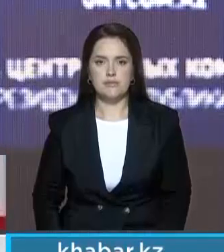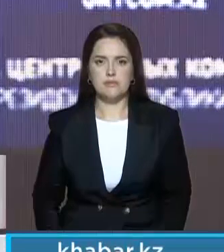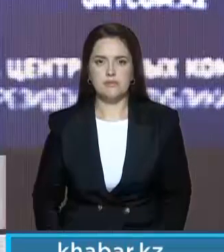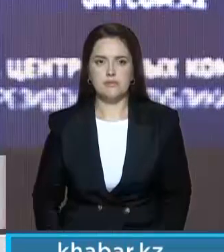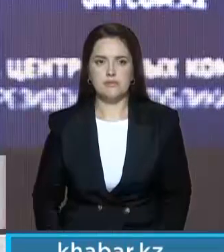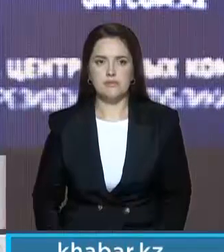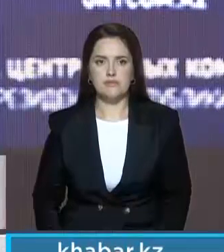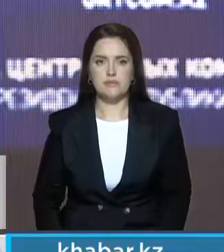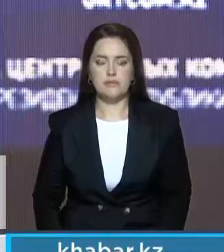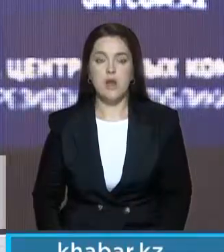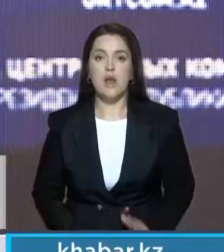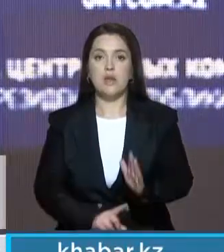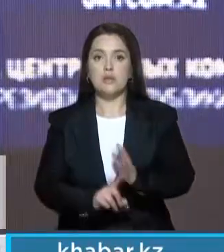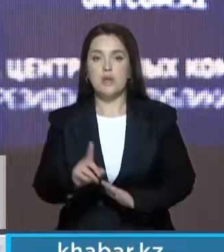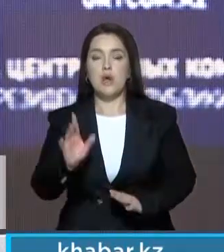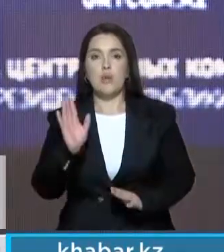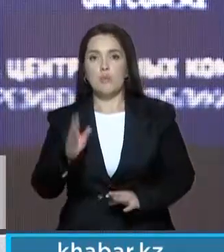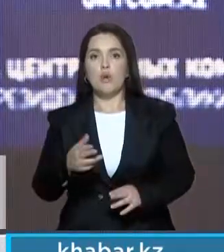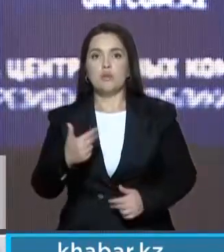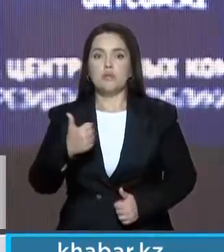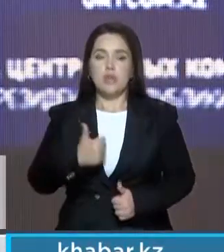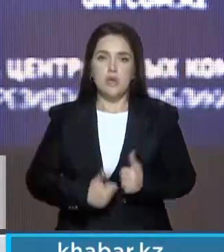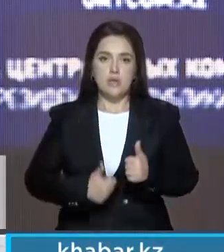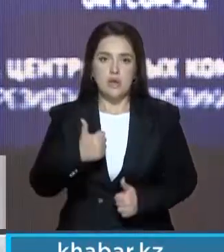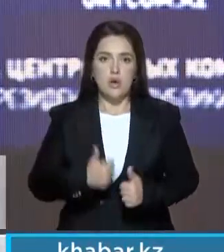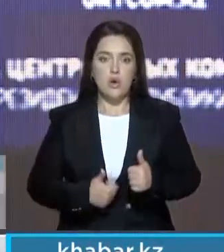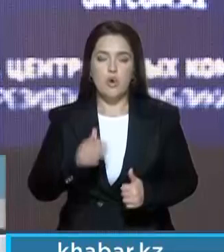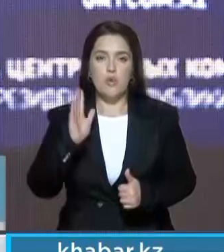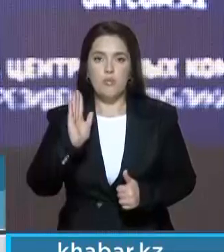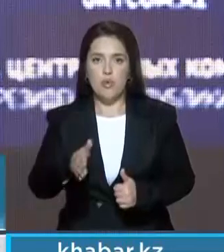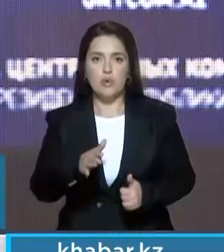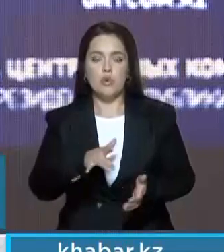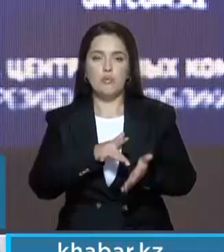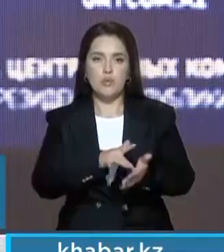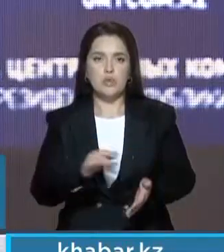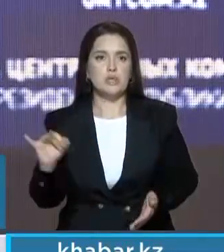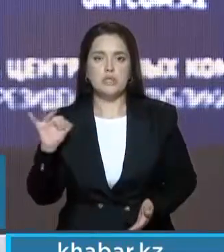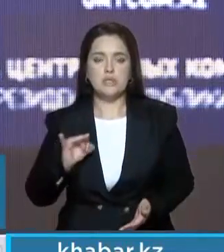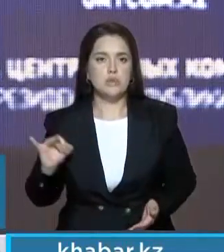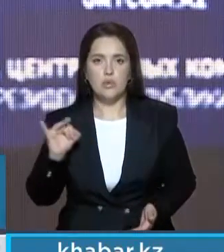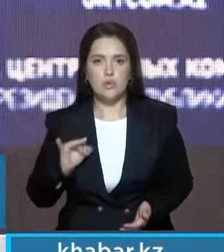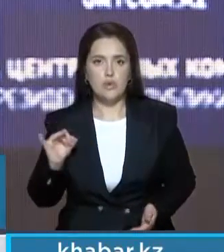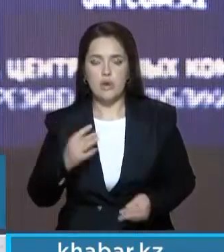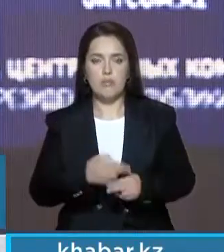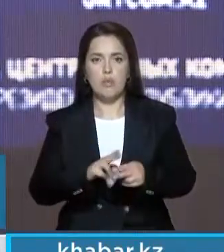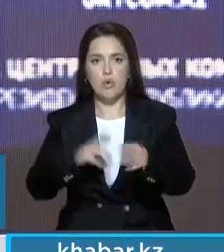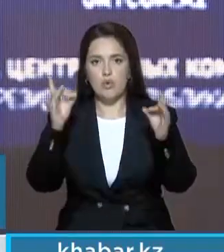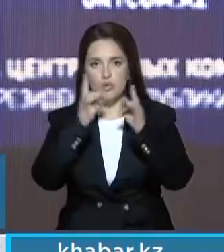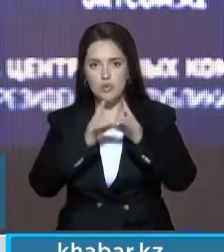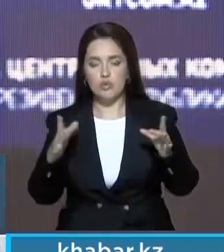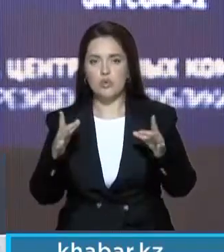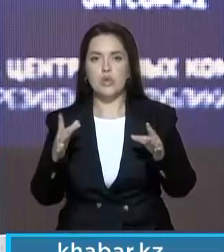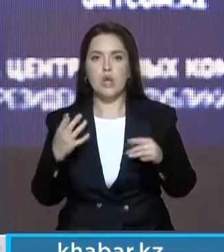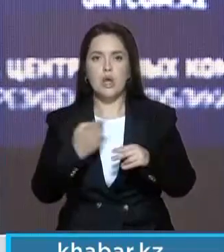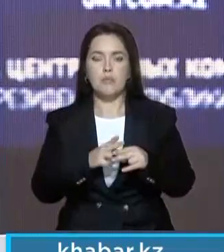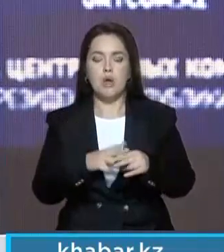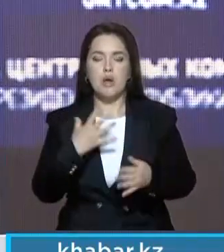конкурсе сначала будут интеллектуальные соревнования в том числе путешествия в историю команды участницы смогут представить культуру быт и народные традиции